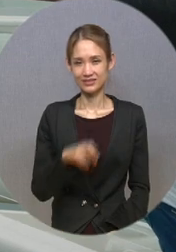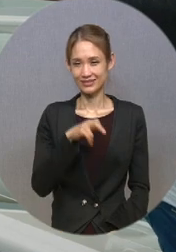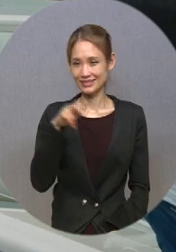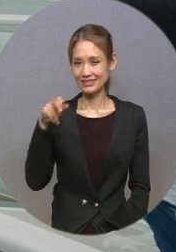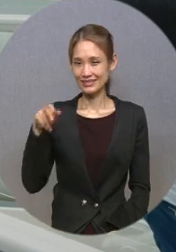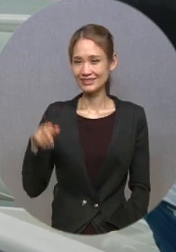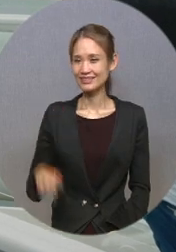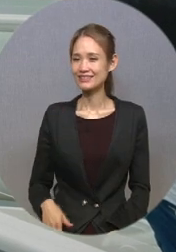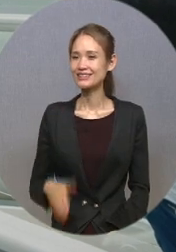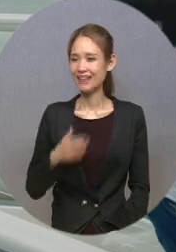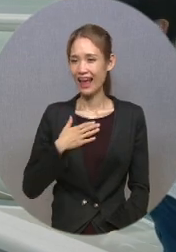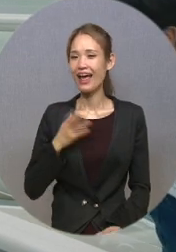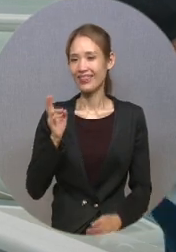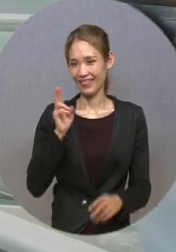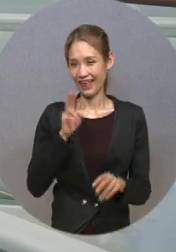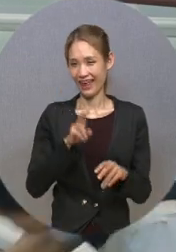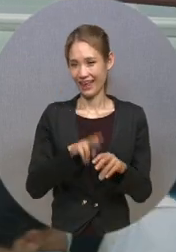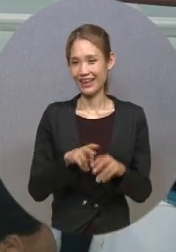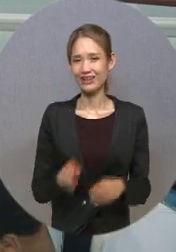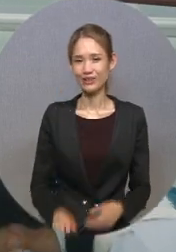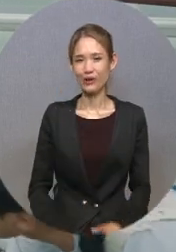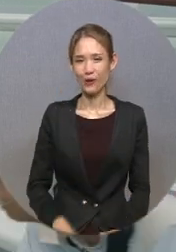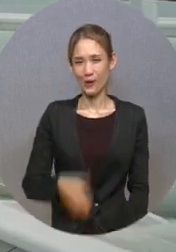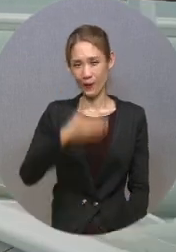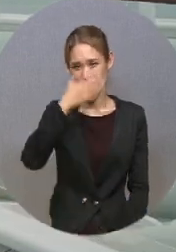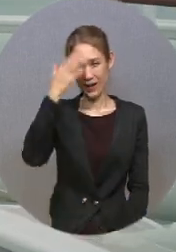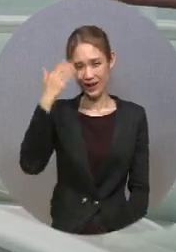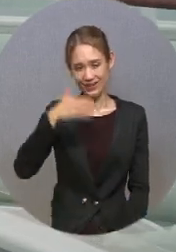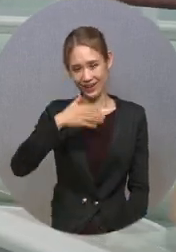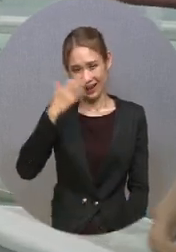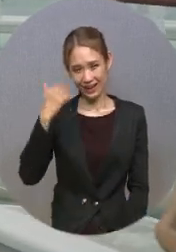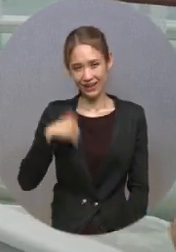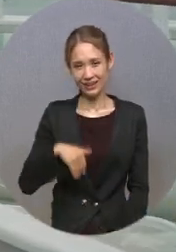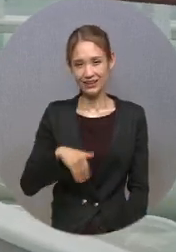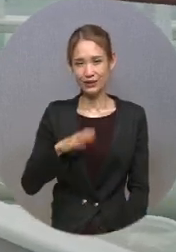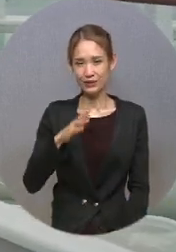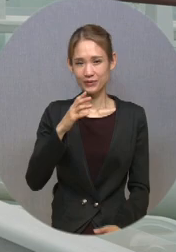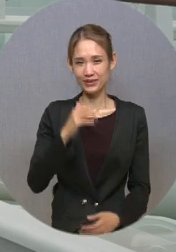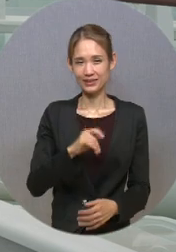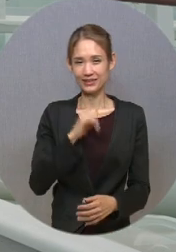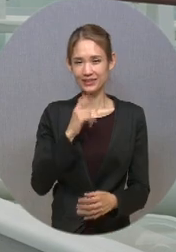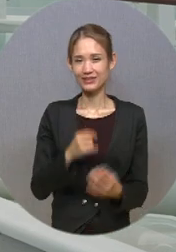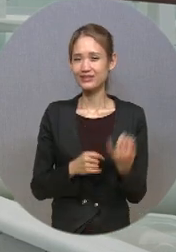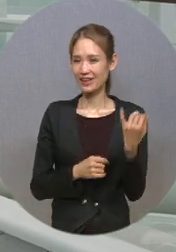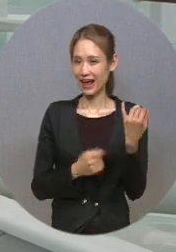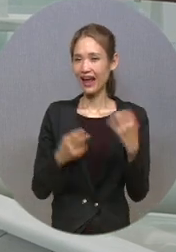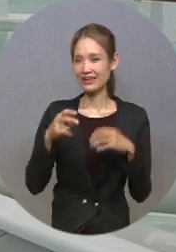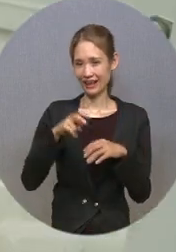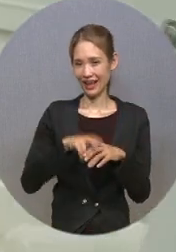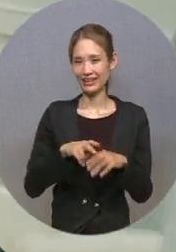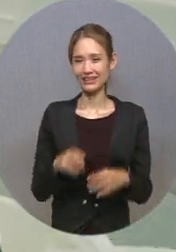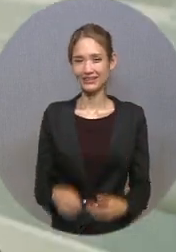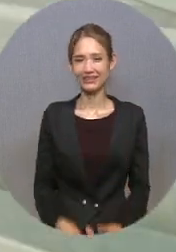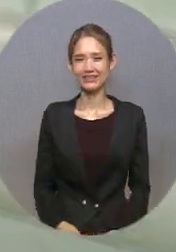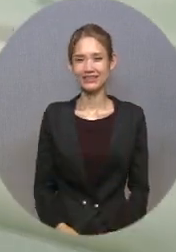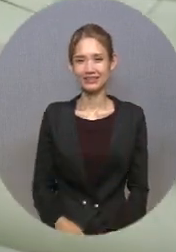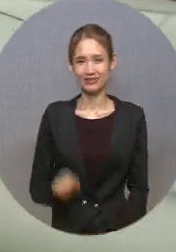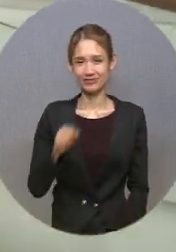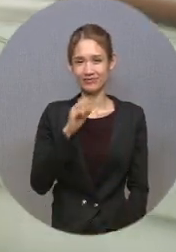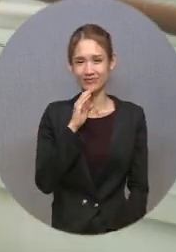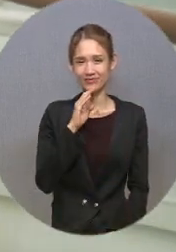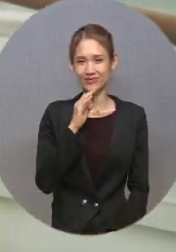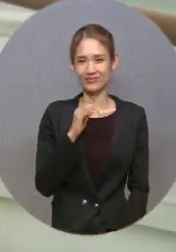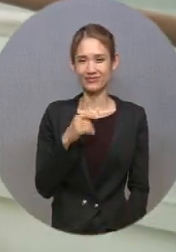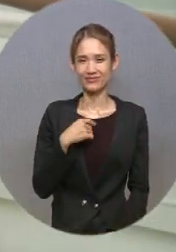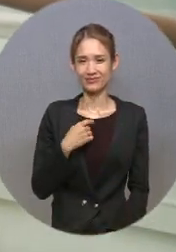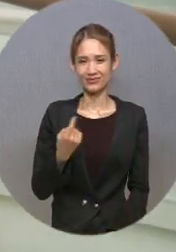크크크. 제가 탈게요. 다행이다, 다행이다. 마지막 그만 안 했어도 춘희 씨가 탔을 거예요. 맞아요, 맞아요. 맞아요. 네. 여기 빨리 보세요. 빨리 진행해 주세요.